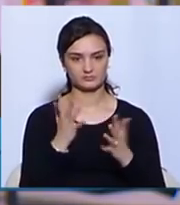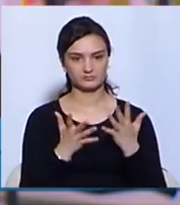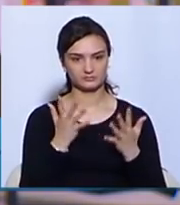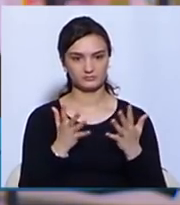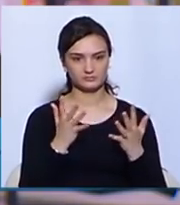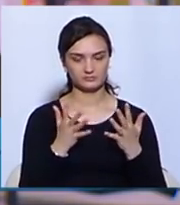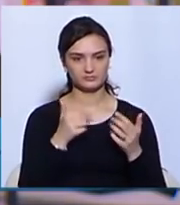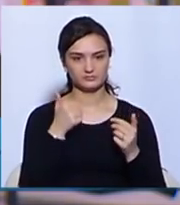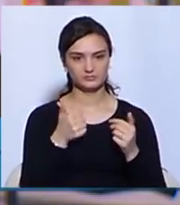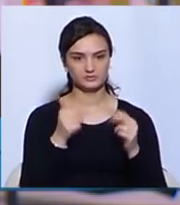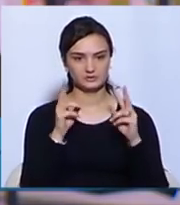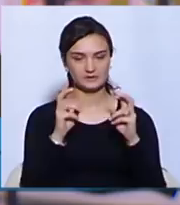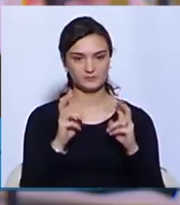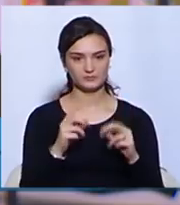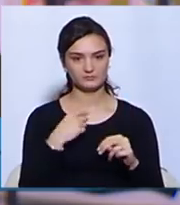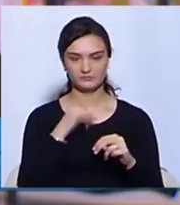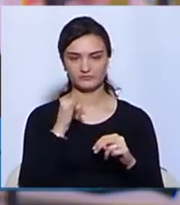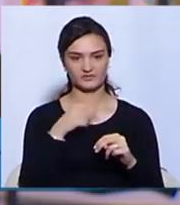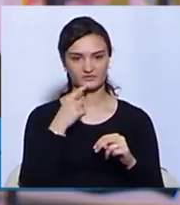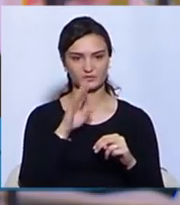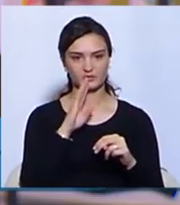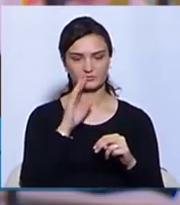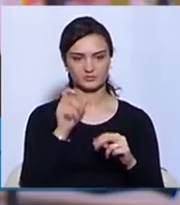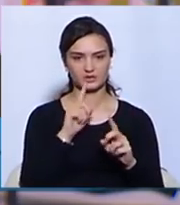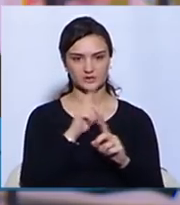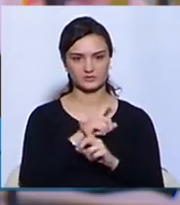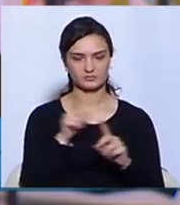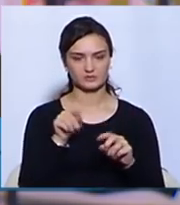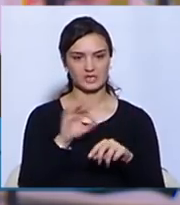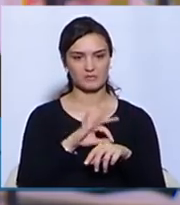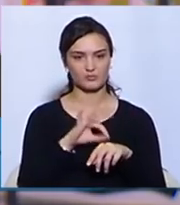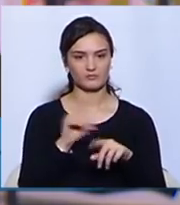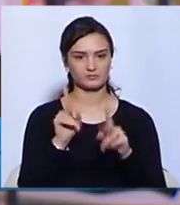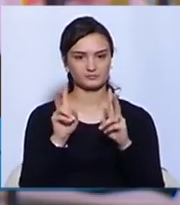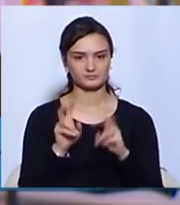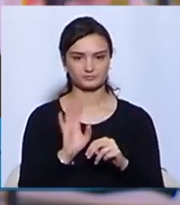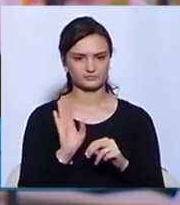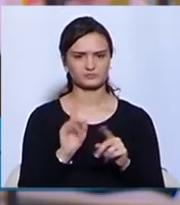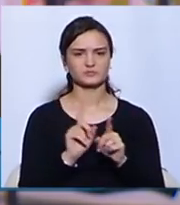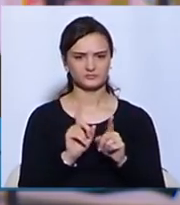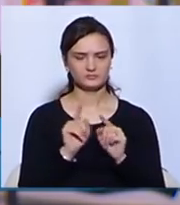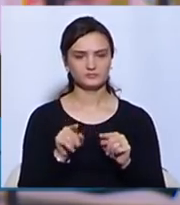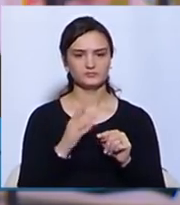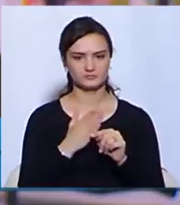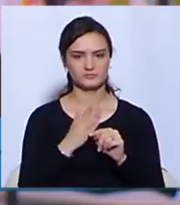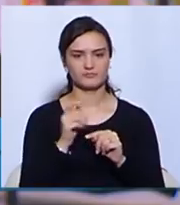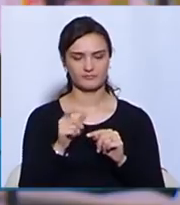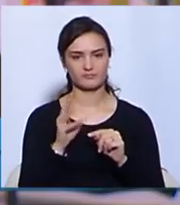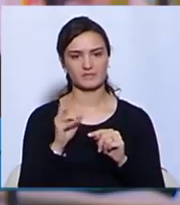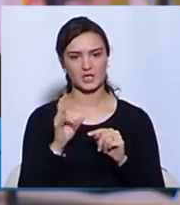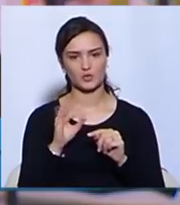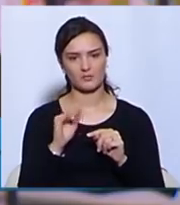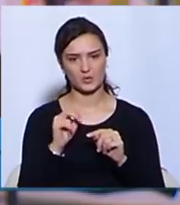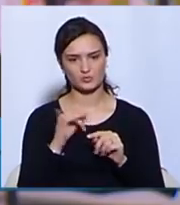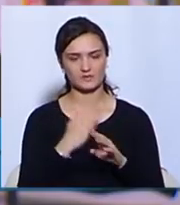რომ კარგი გამოკვლევა. მე ვერ ვიტყვი, რომ ამ ქალბატონს რაღაცა განსაკუთრებული გამოკვლევა უნდა, იმიტომ რომ ისედაც შედგება მენოპაუზა თუ არ